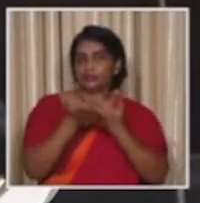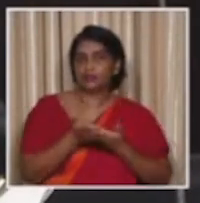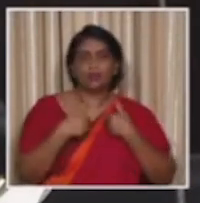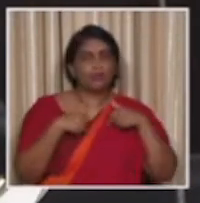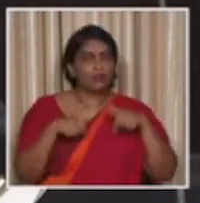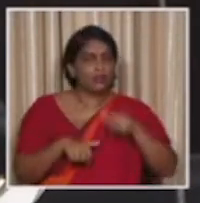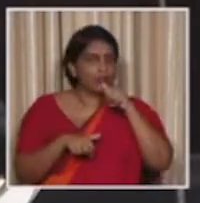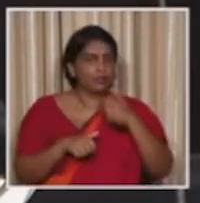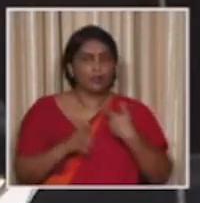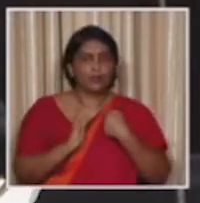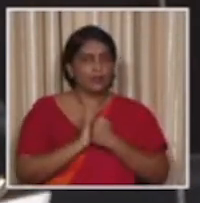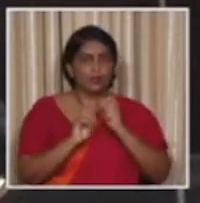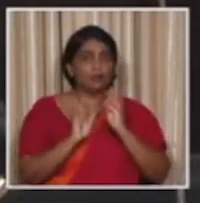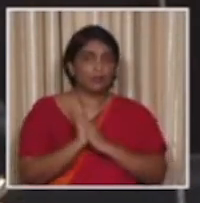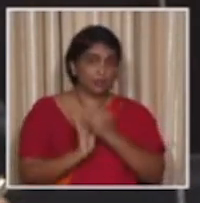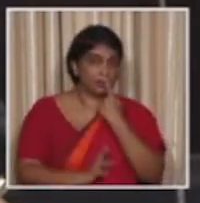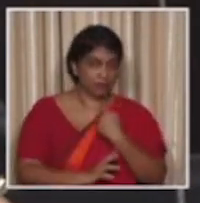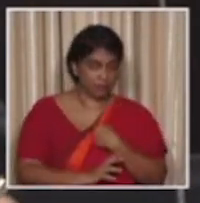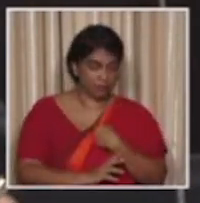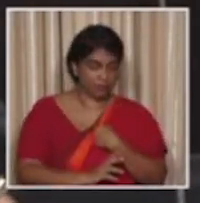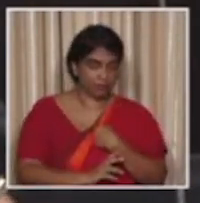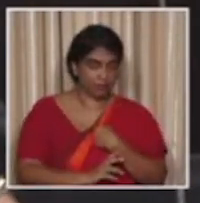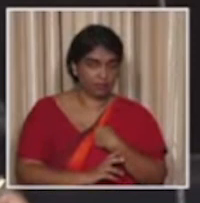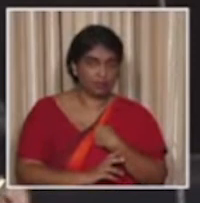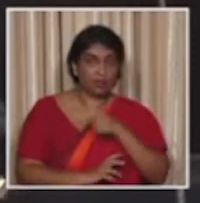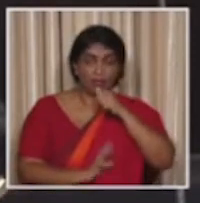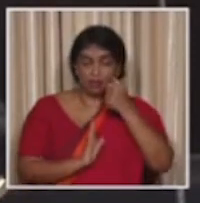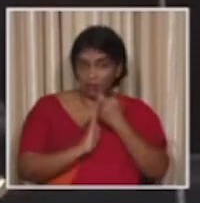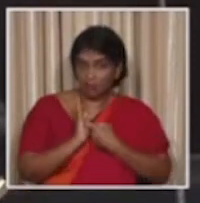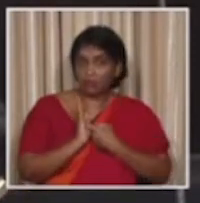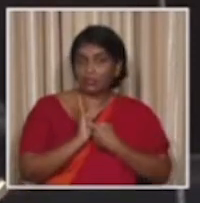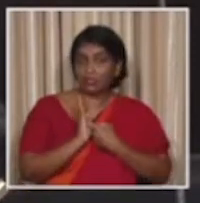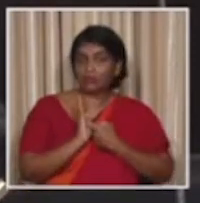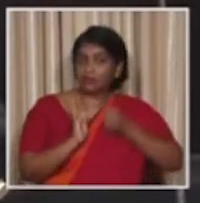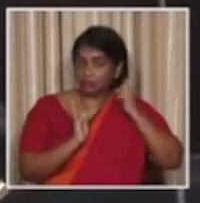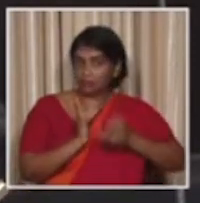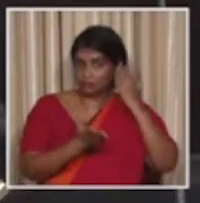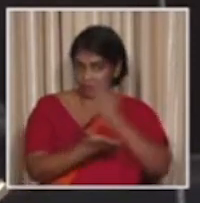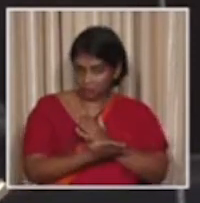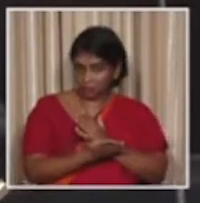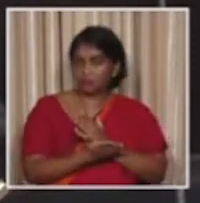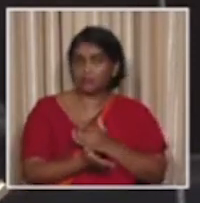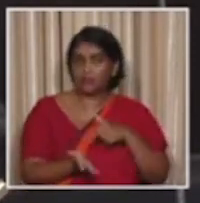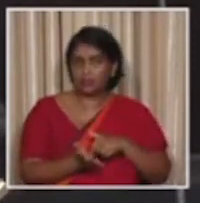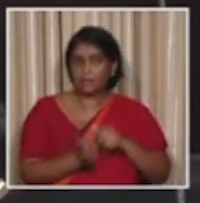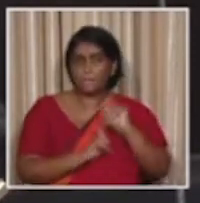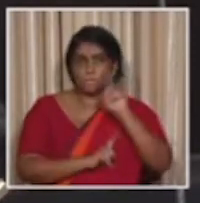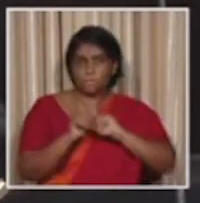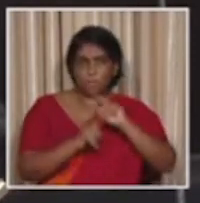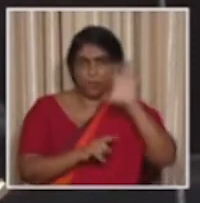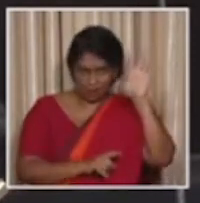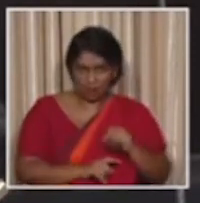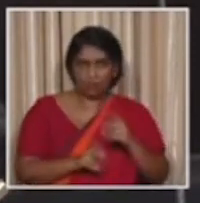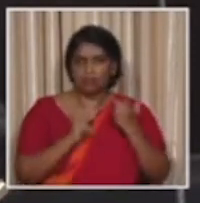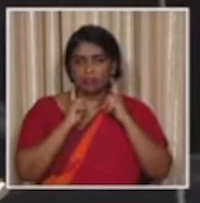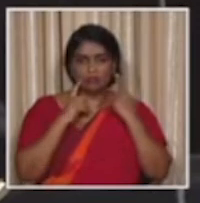තාම හරියට දන්නේ නැහැ ගරු අගමැතිතුමා, අපිට කියන්න ස්ථාවර නියෝග අත්හිටවලා ඔබතුමා මේක අද පාර්ලිමේන්තුවට ගේන යනවද